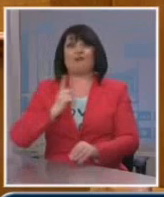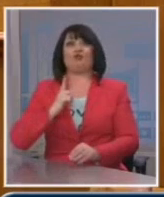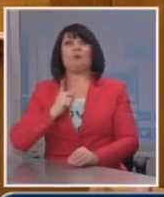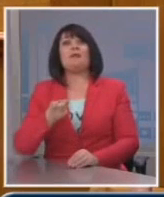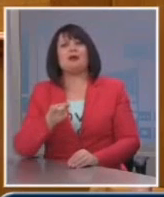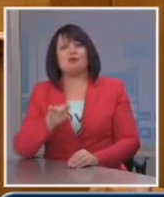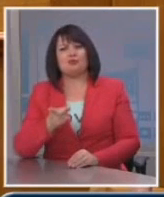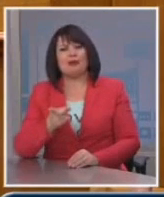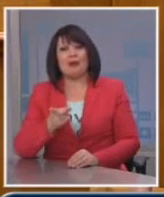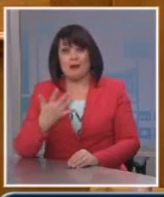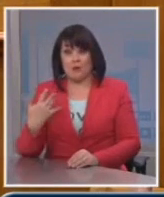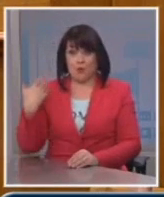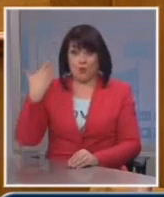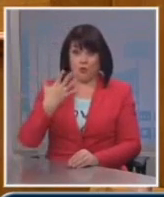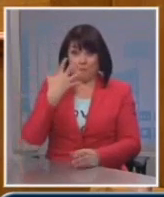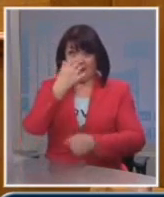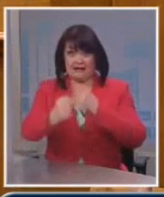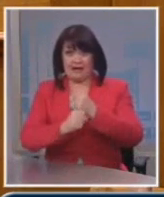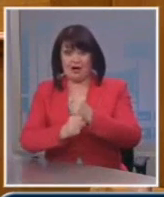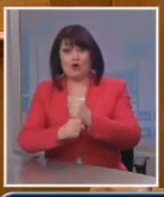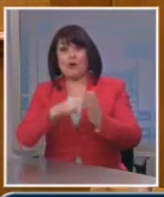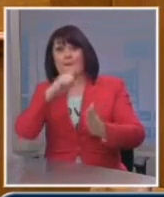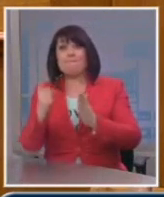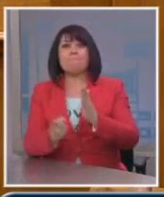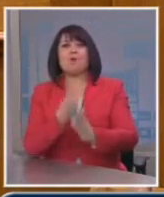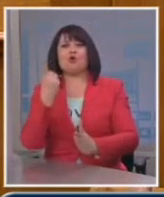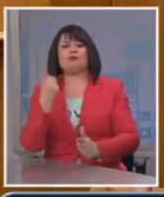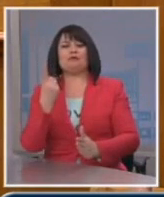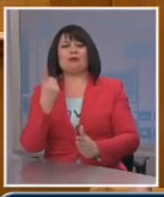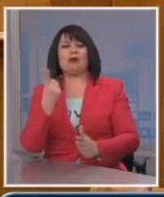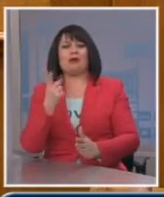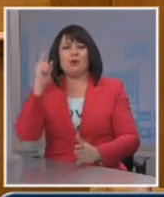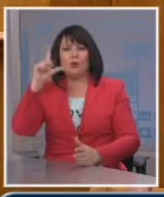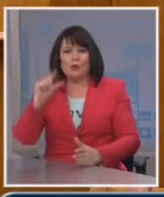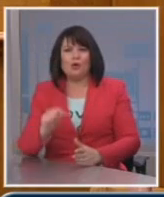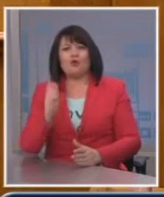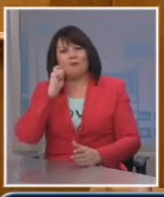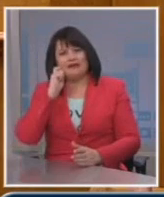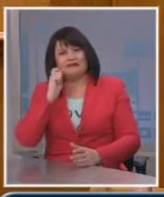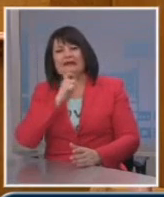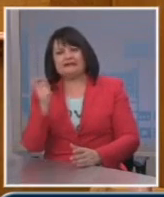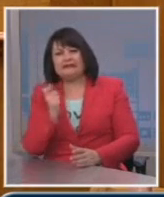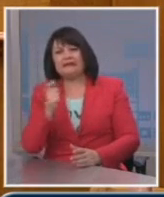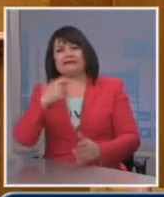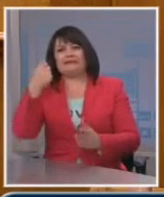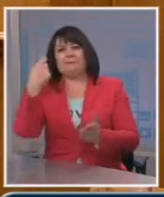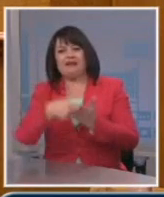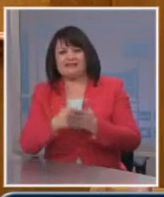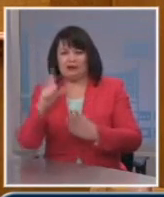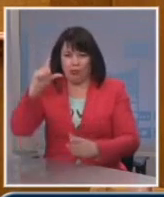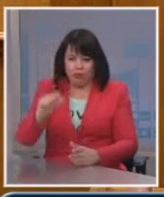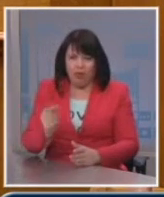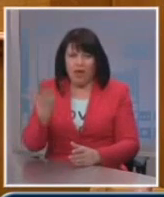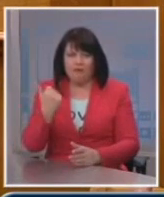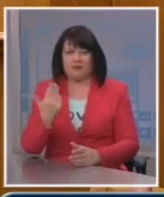Ήταν η πρώτη φορά μετά από 5 χρόνια που δεν μειώθηκαν στον τόπο ονομαστικά μισθοί και συντάξεις. Και αυτό